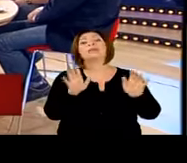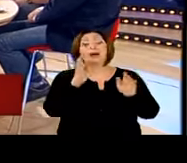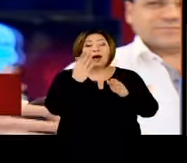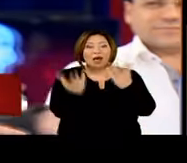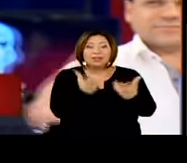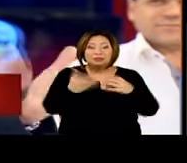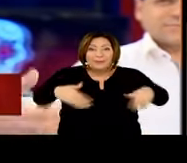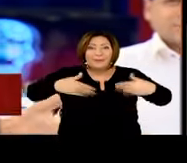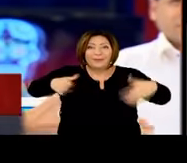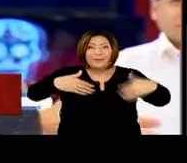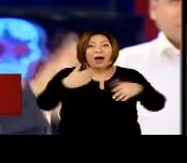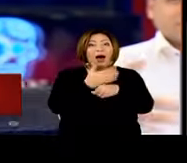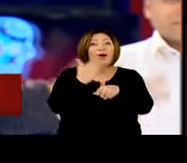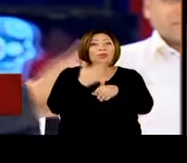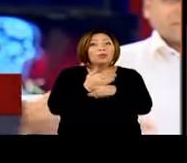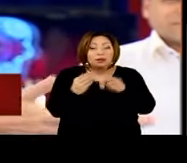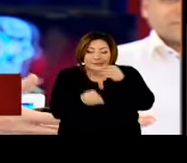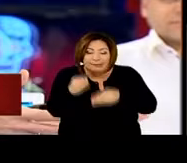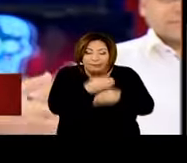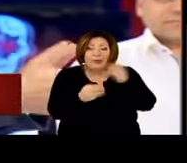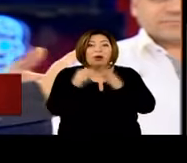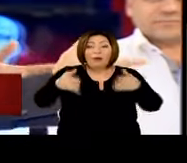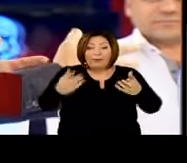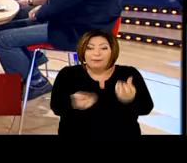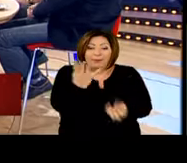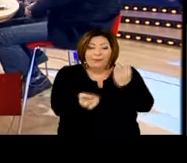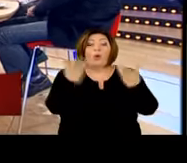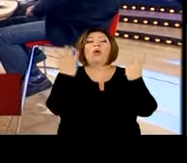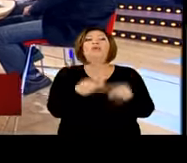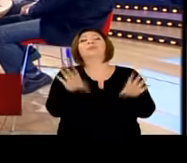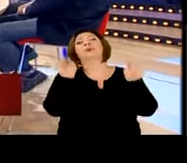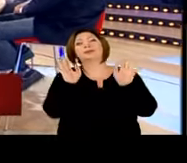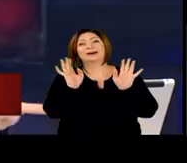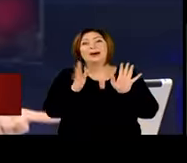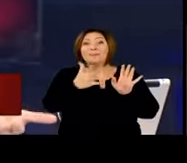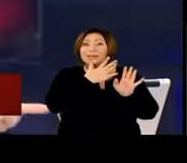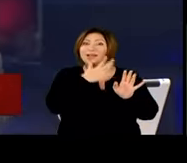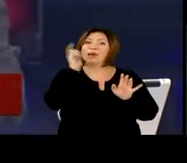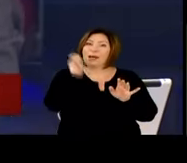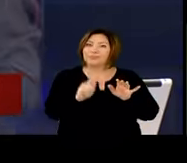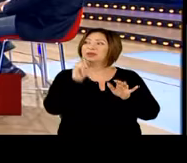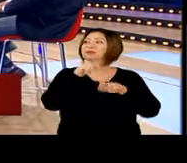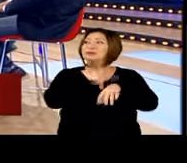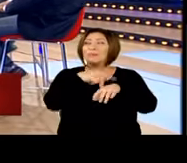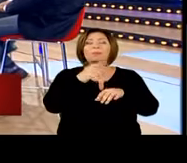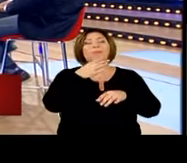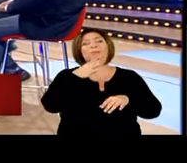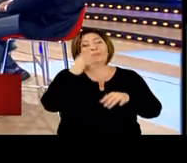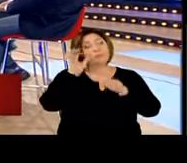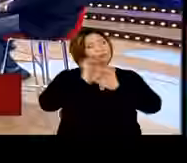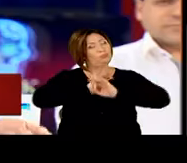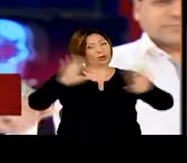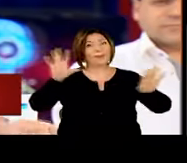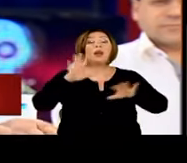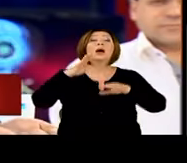O mangal, yani mangal dediğimiz şey, yani bileni yaptığı zaman mükemmel, bilmeyeni yaptığı zaman